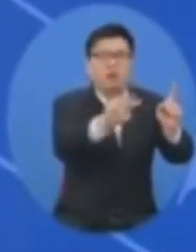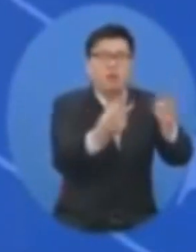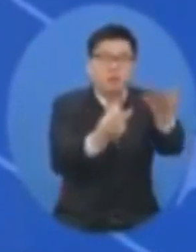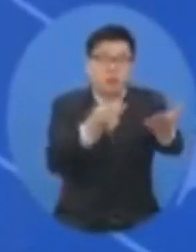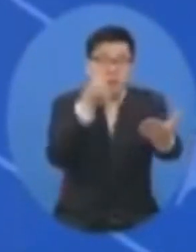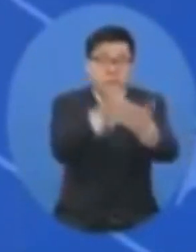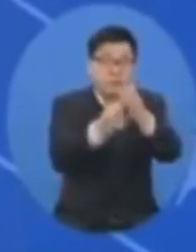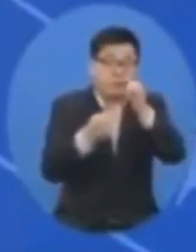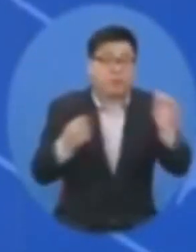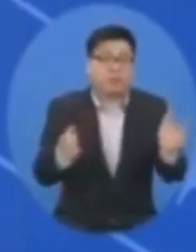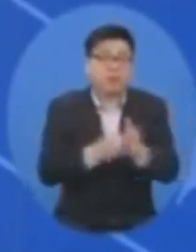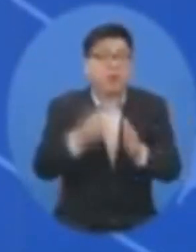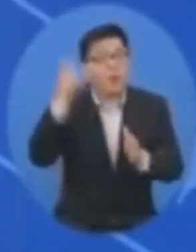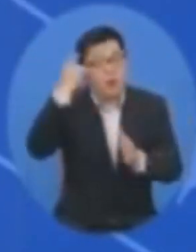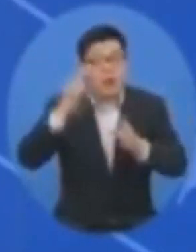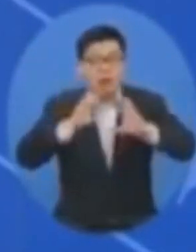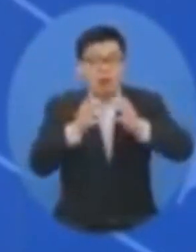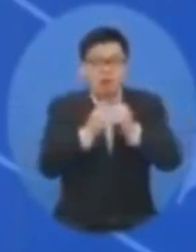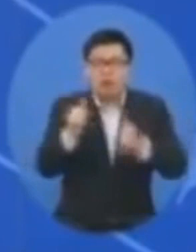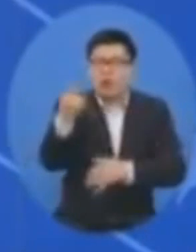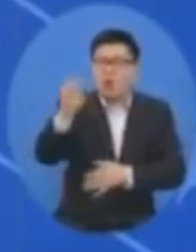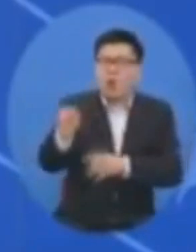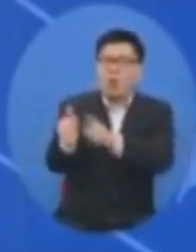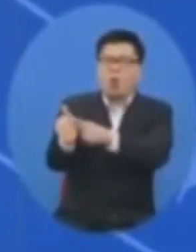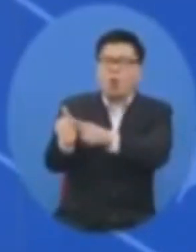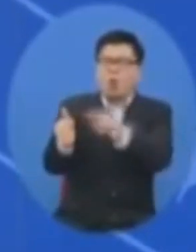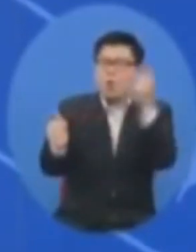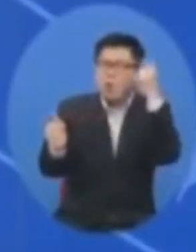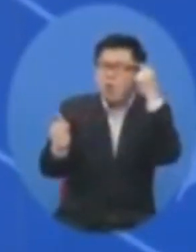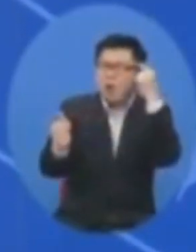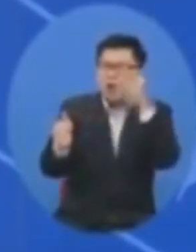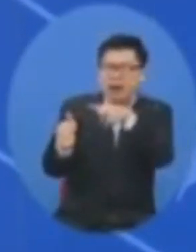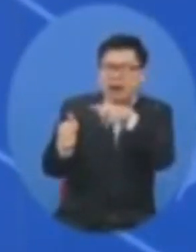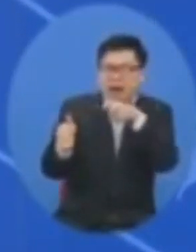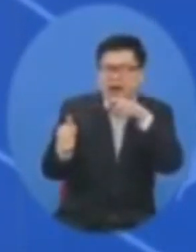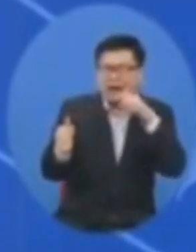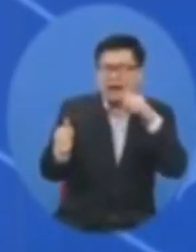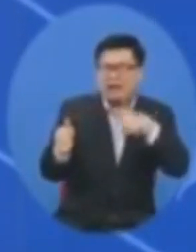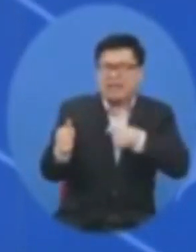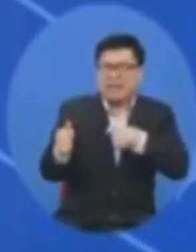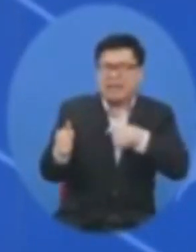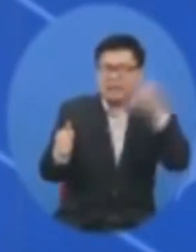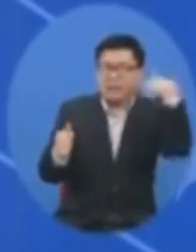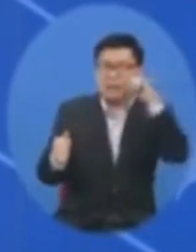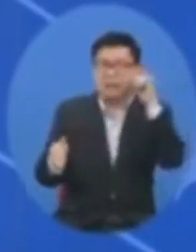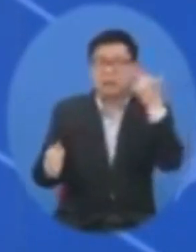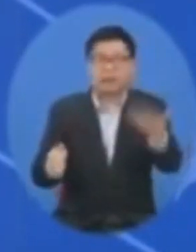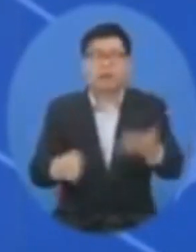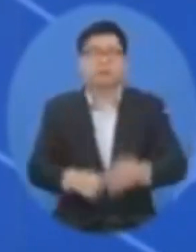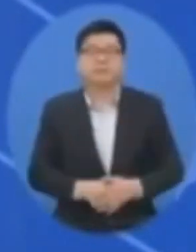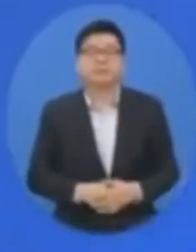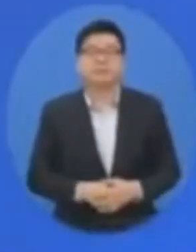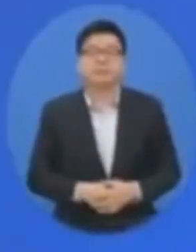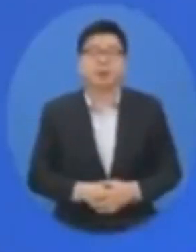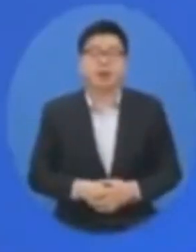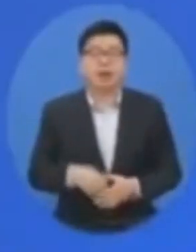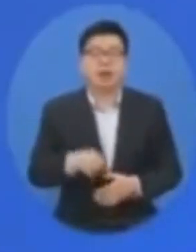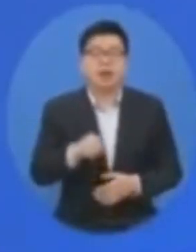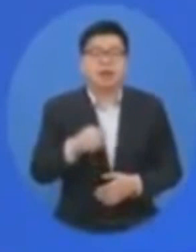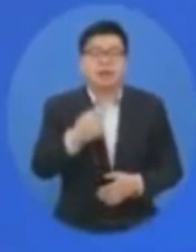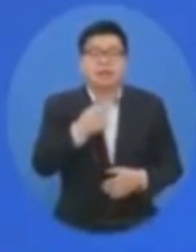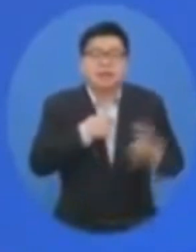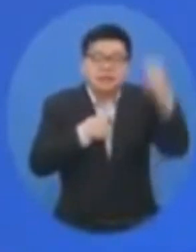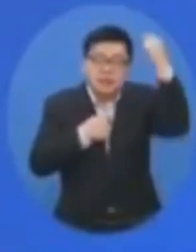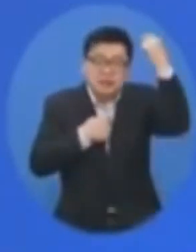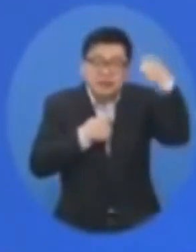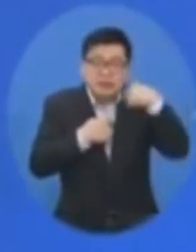대체 국민들이 우리 홍 후보님한테 어떤 부분에서 비호감도를 느낀다고 생각하세요? 그게 비호감도 조사를